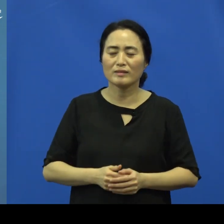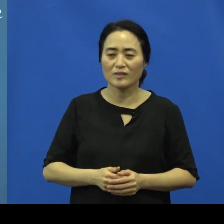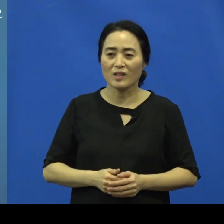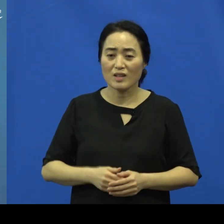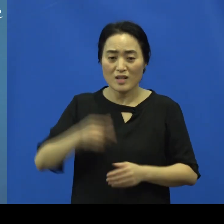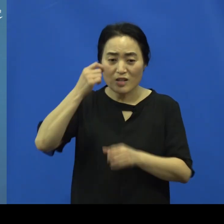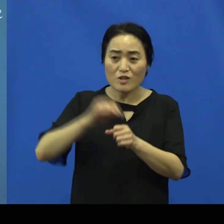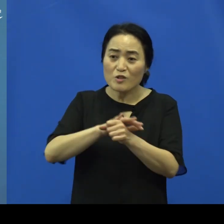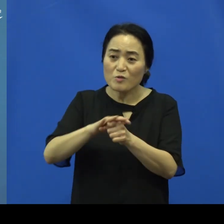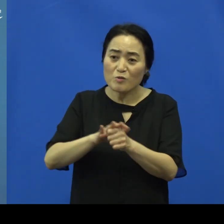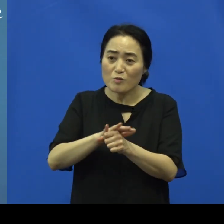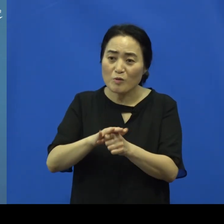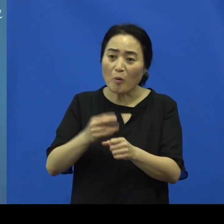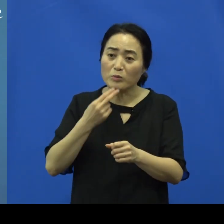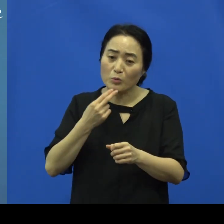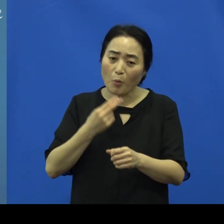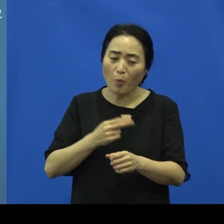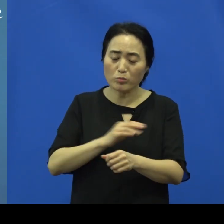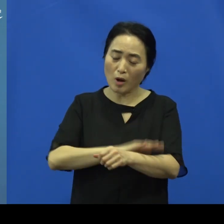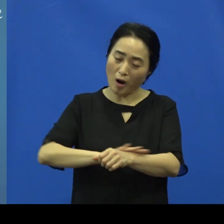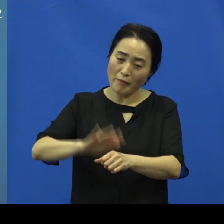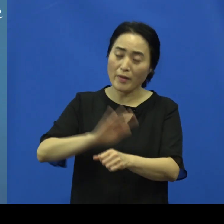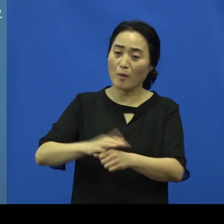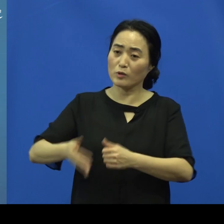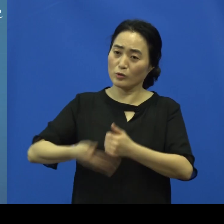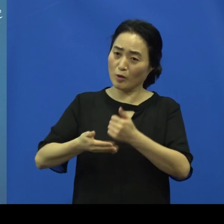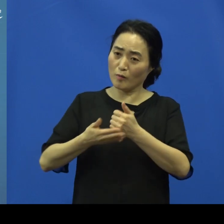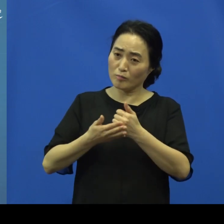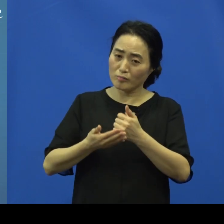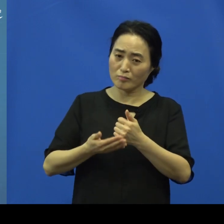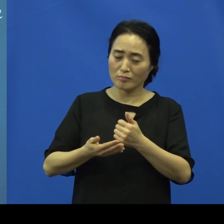수 있지만 생명의 사역은 일어나지 않아.